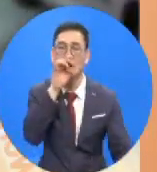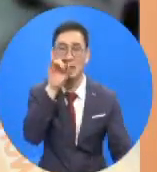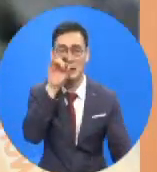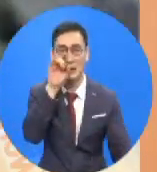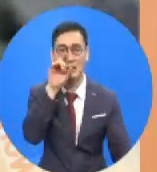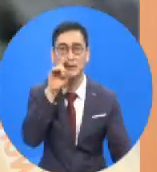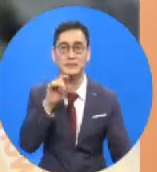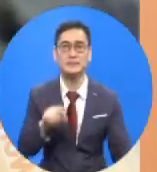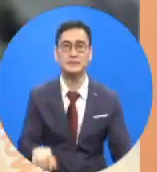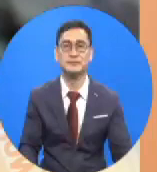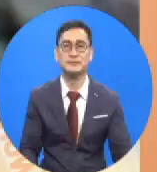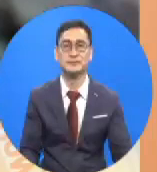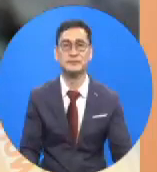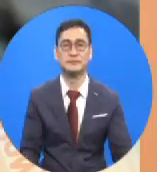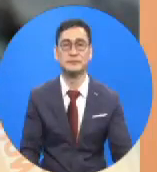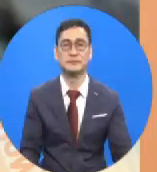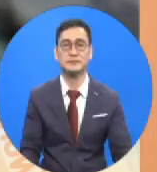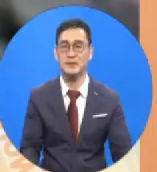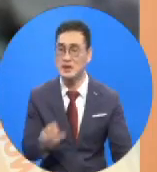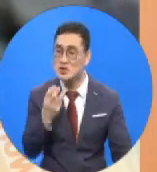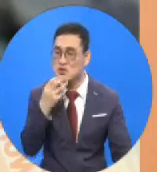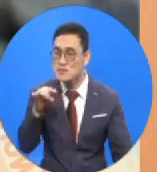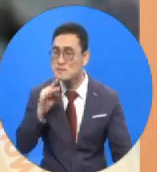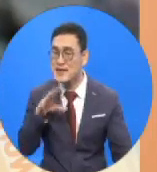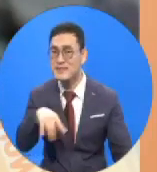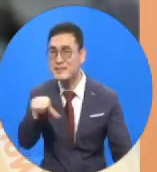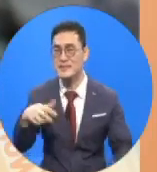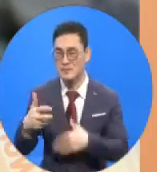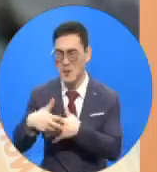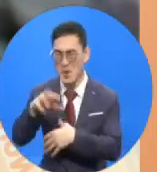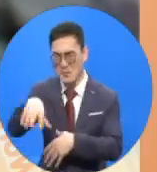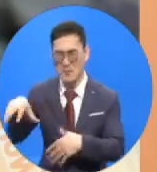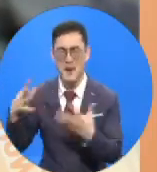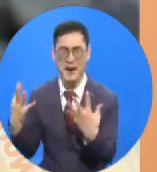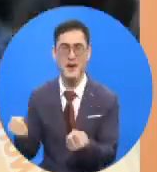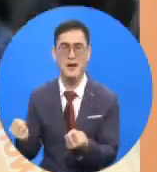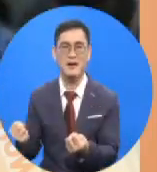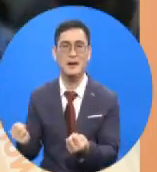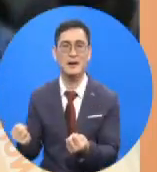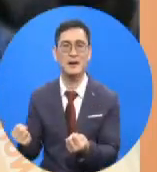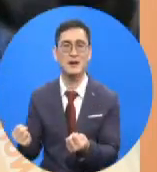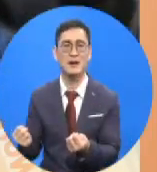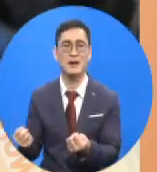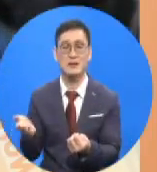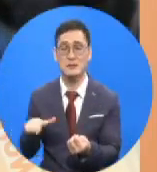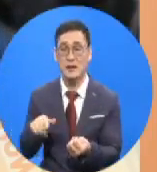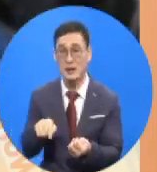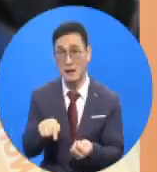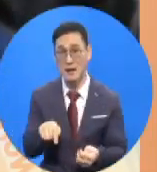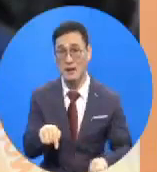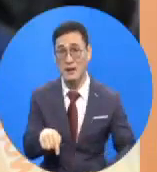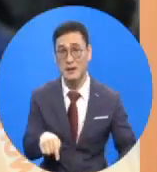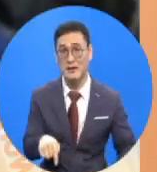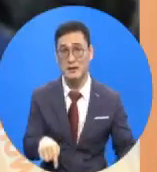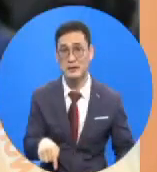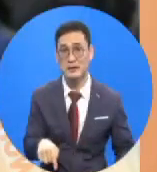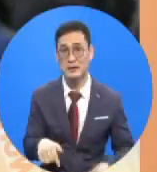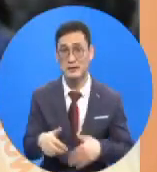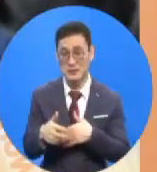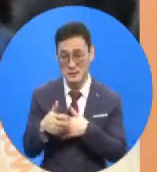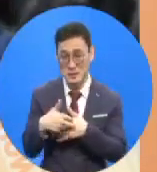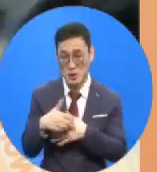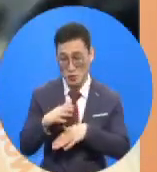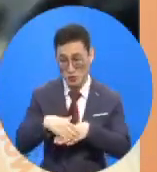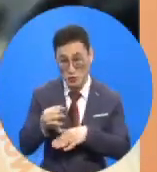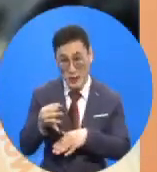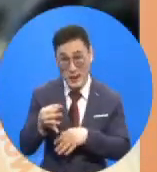너무나 어려워 시스템 인데 서울에 집중돼 있고 뭐 이제 어려 숟가락은 이런 것들이 어떤 면에서 보면 이게 이제 분리가 안 되다 보니 실제